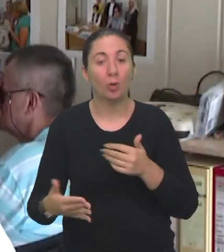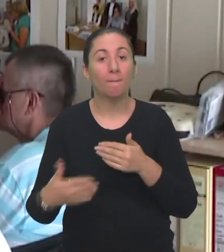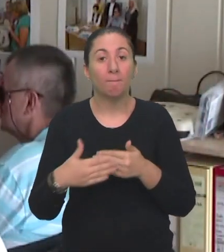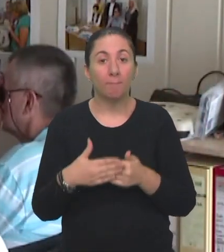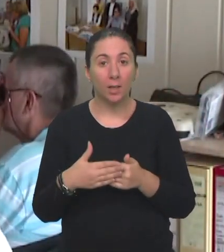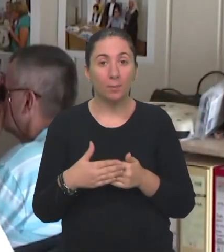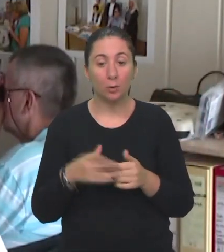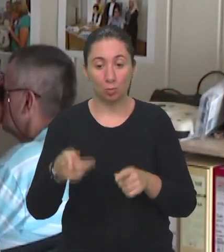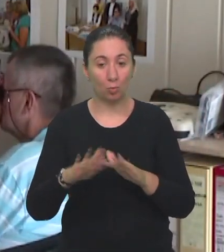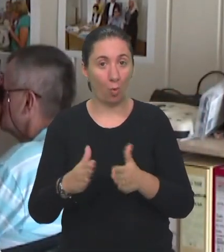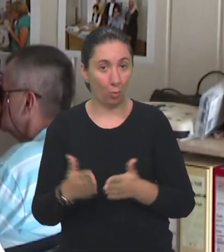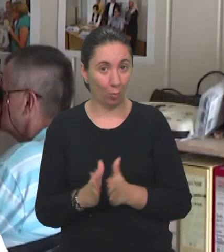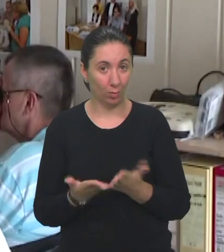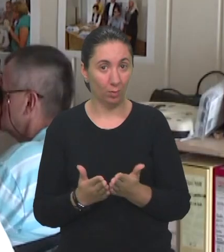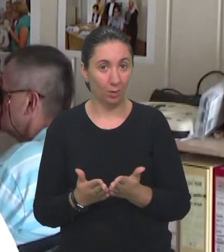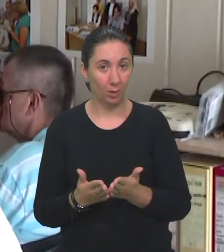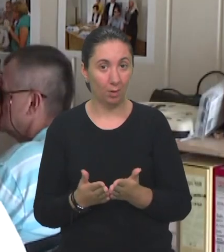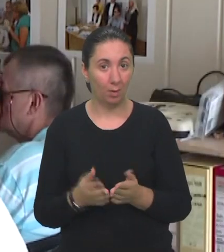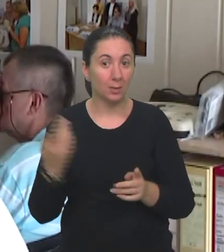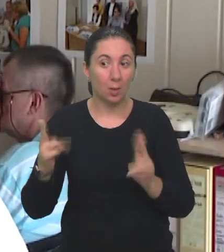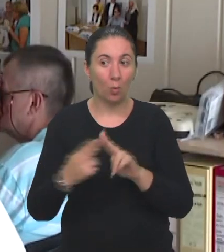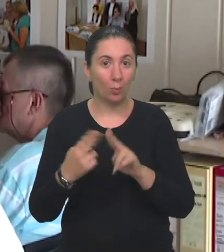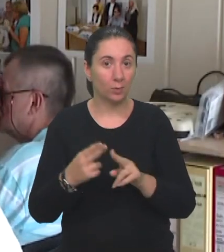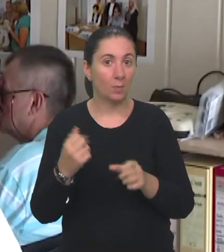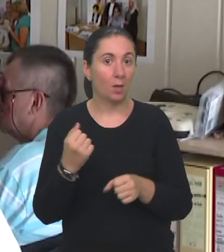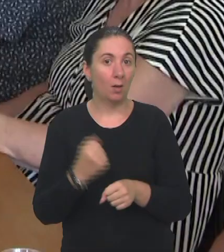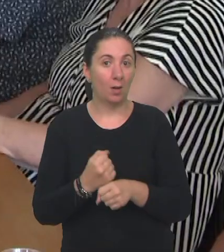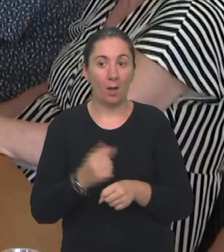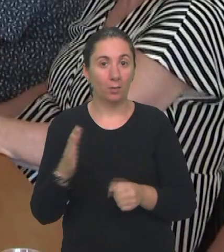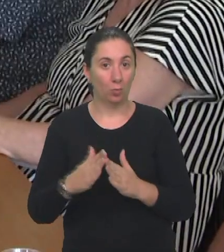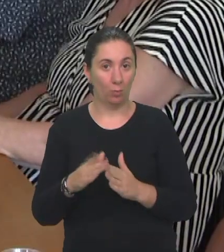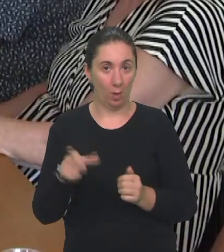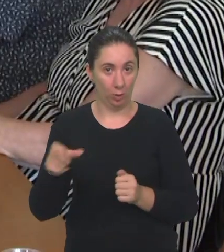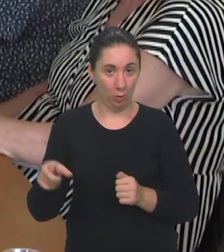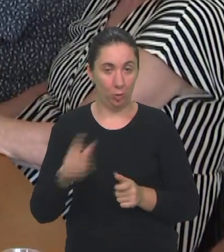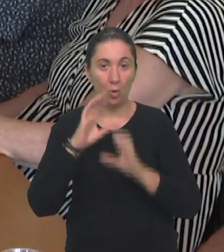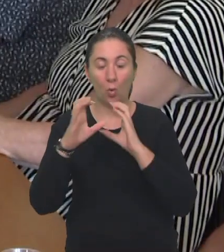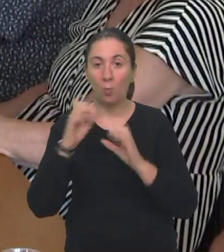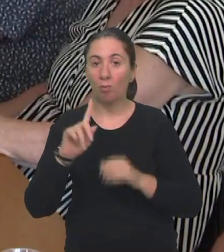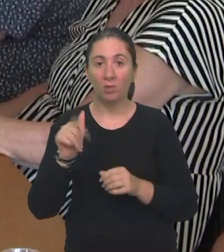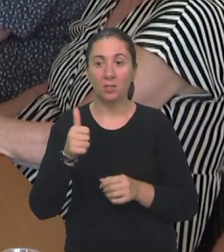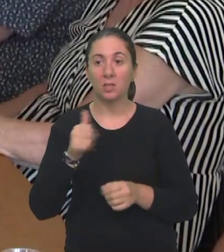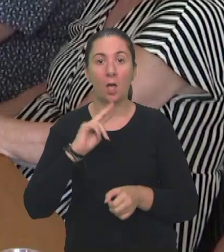približiti im to štivo, a osobito da se upoznaju sa radom domaćih autora. Komunikacija nije samo